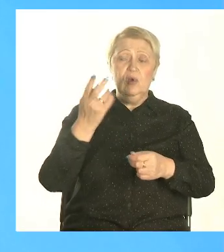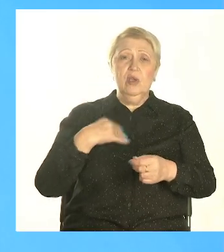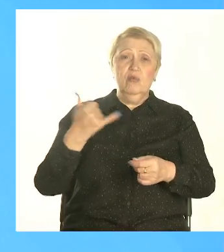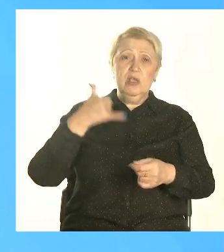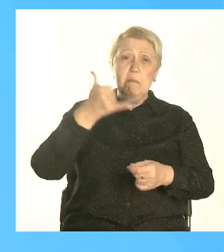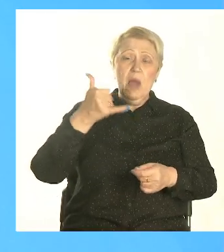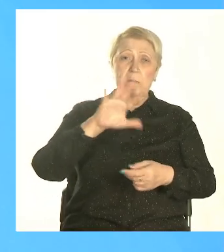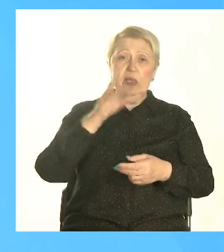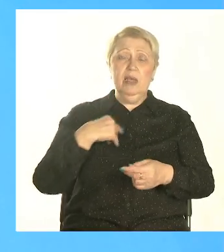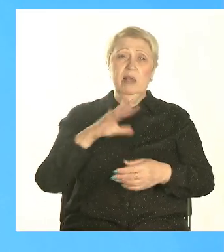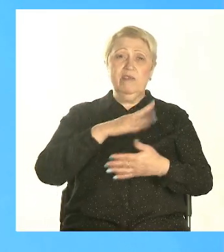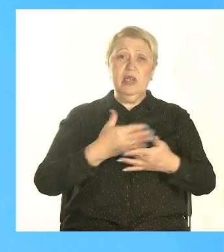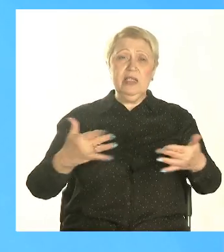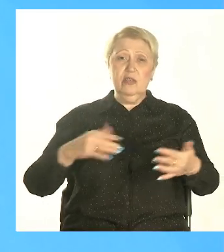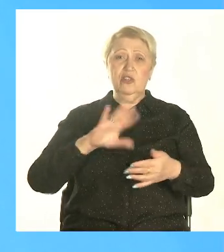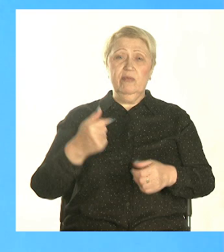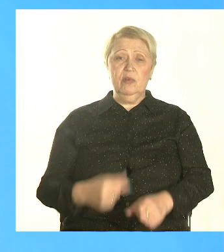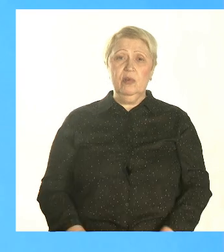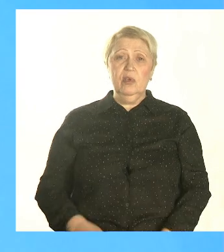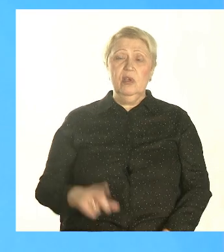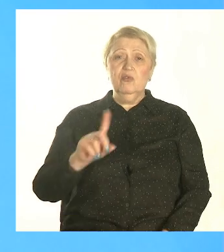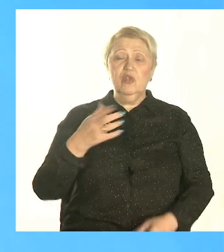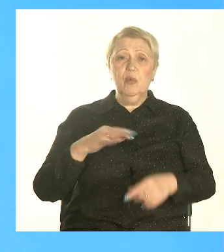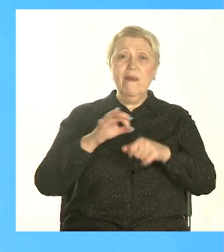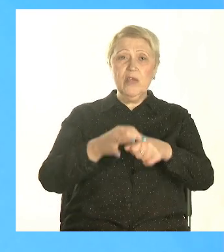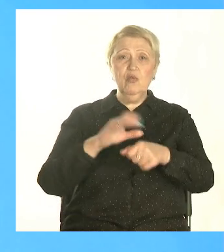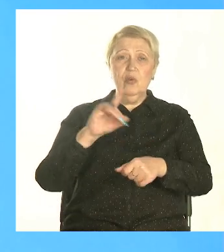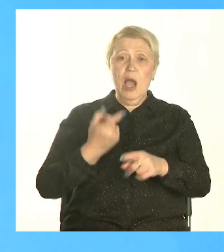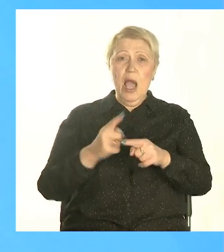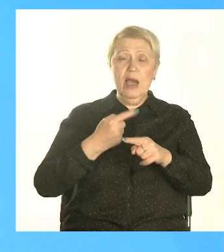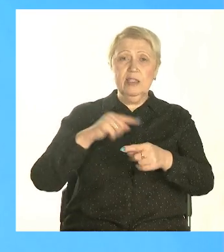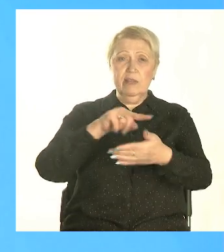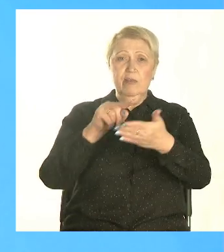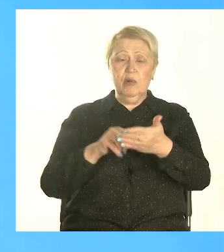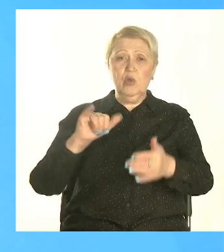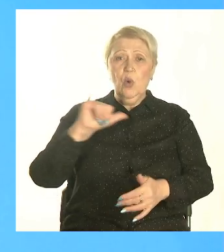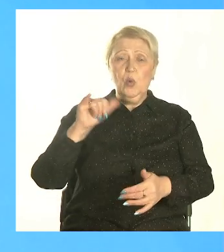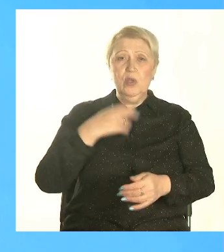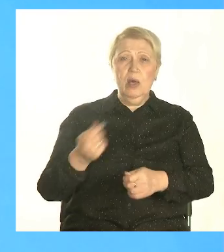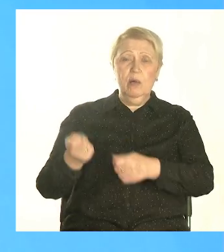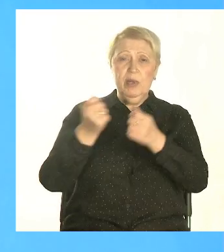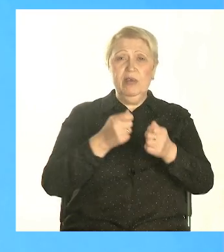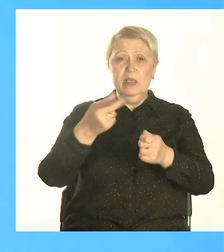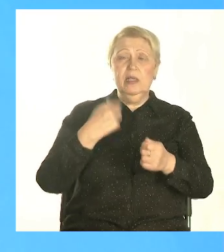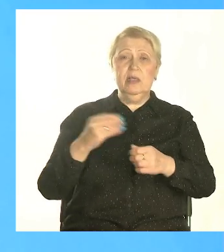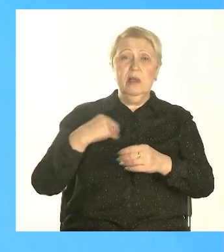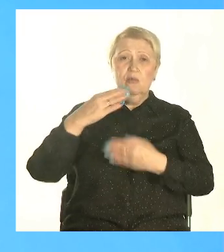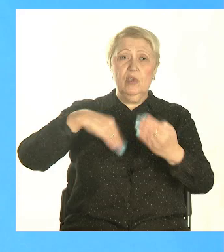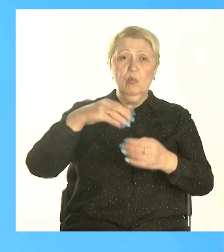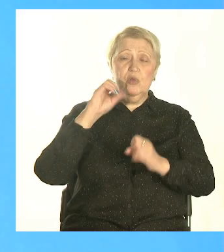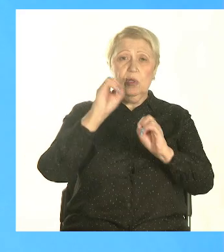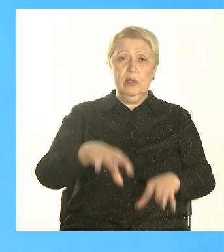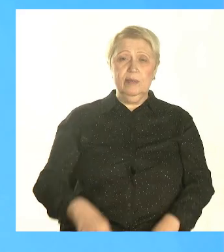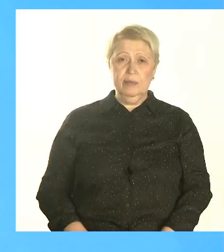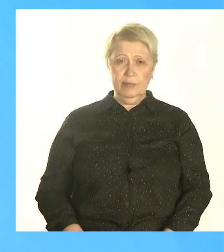топливо, ГСМ, вот все. К чему веду? Так. Что вопрос, куда вывозились отходы? Угу. Хорошо, давайте